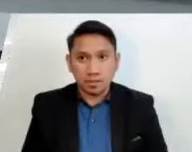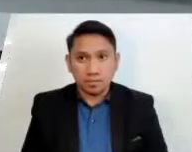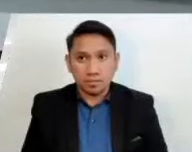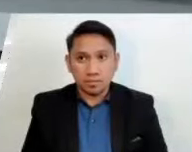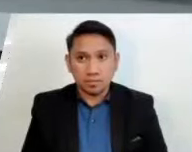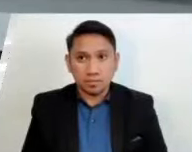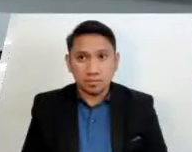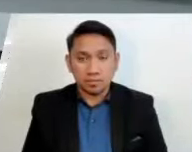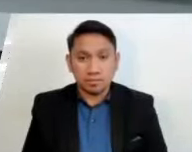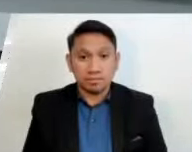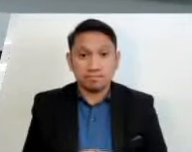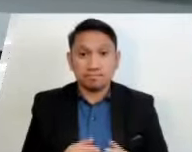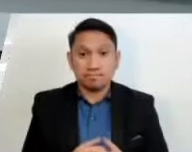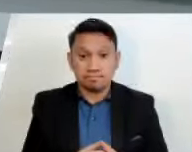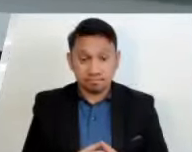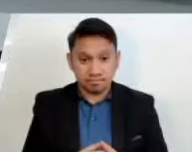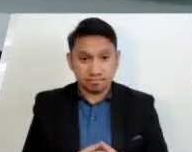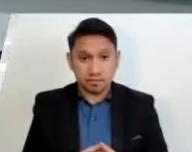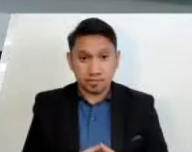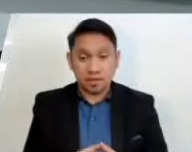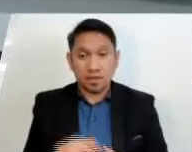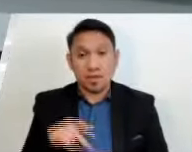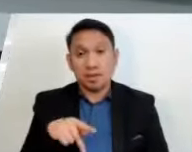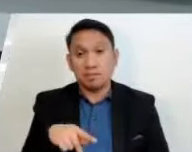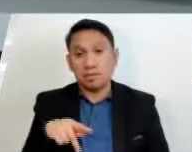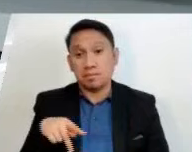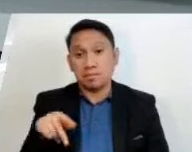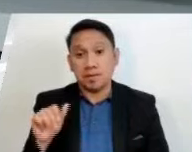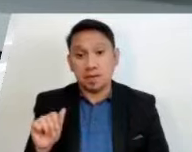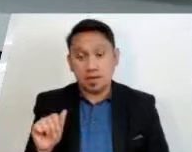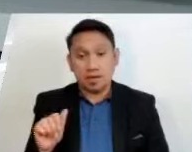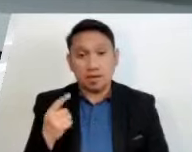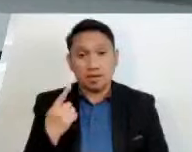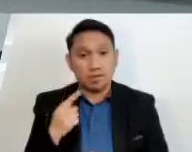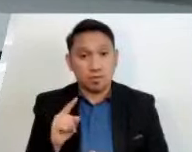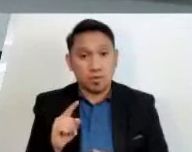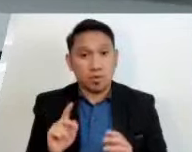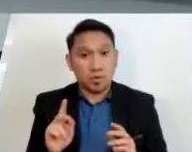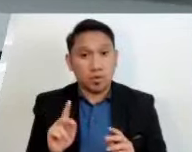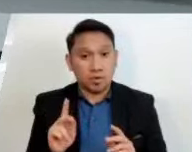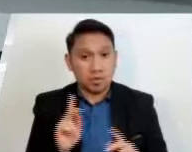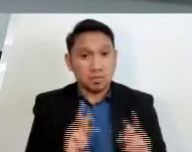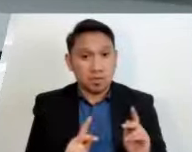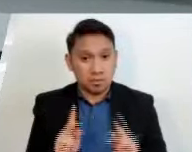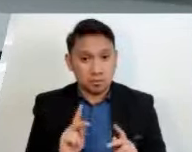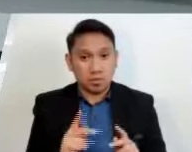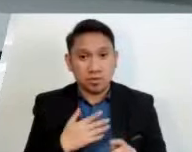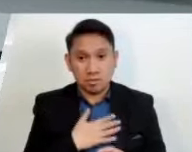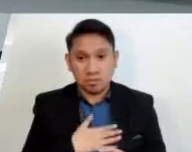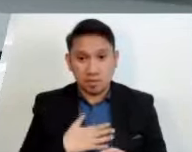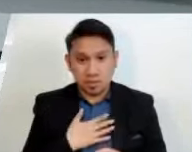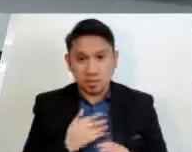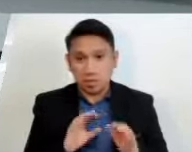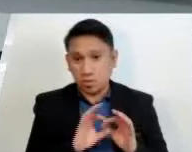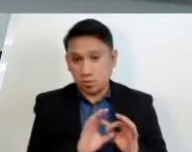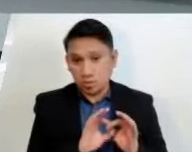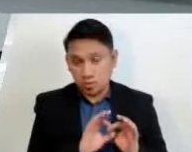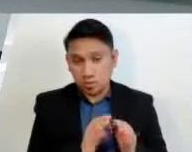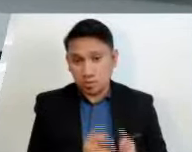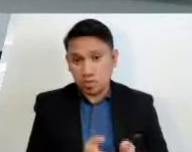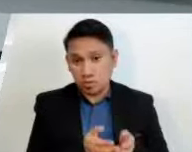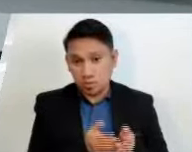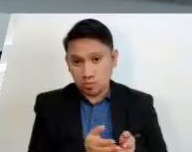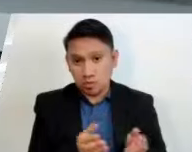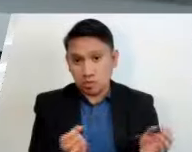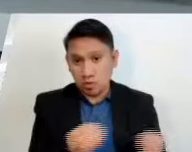pinag-uusap ang Philippine Ports Authority o PPA sa mga pasahero. Makipag-ugnayan muna sa mga shipping agents